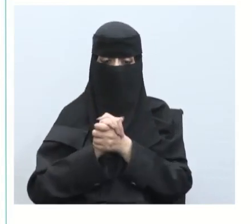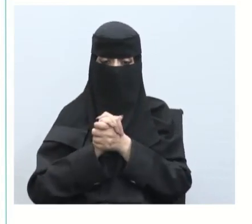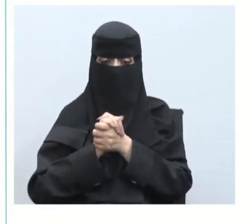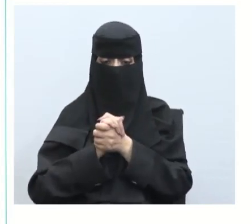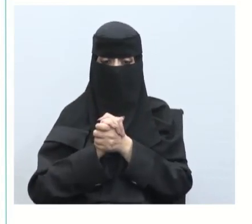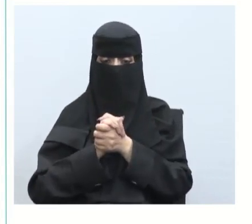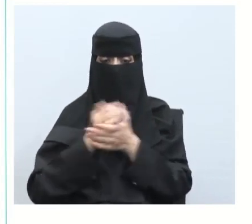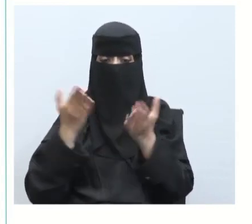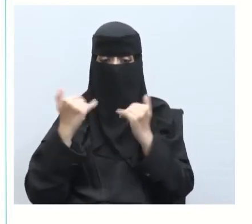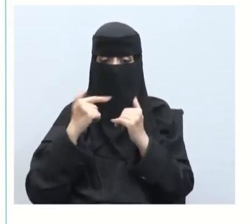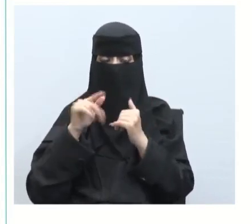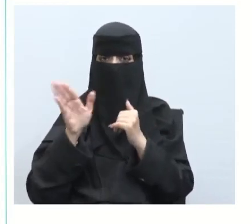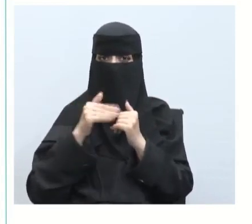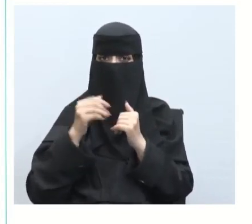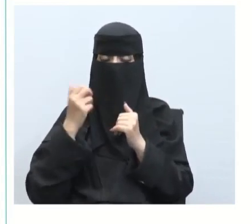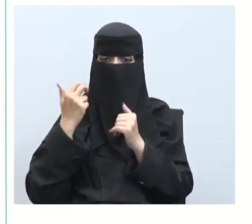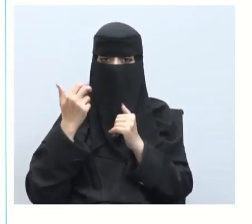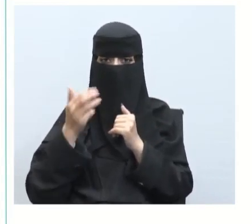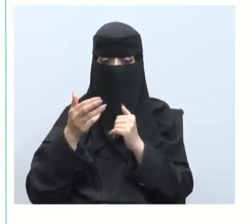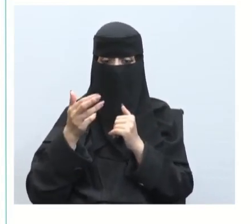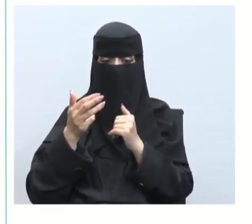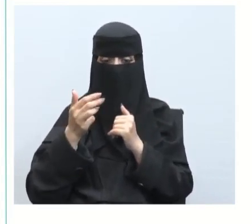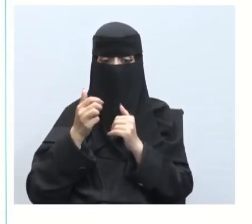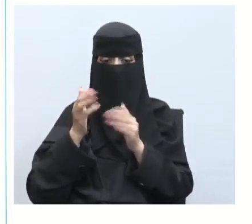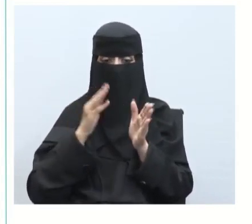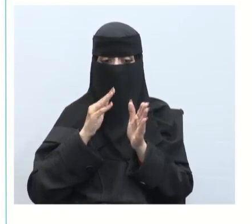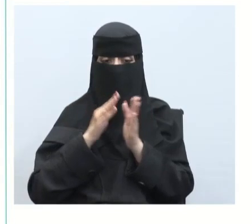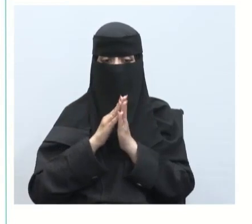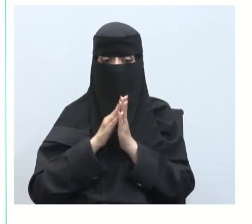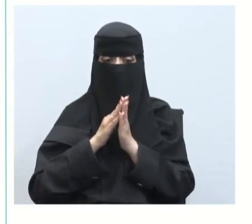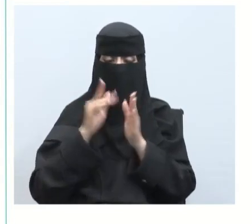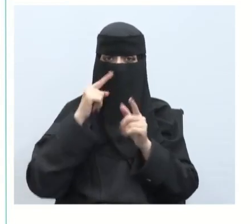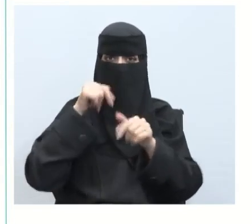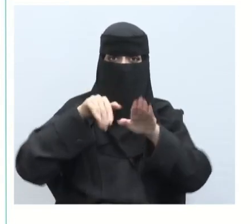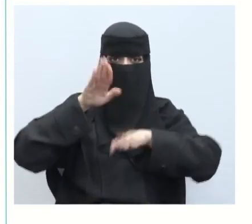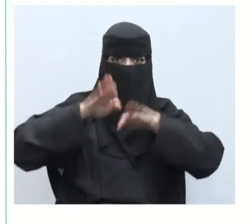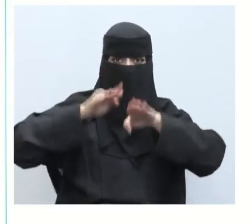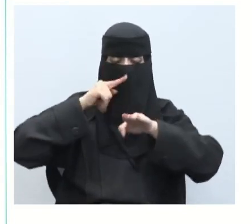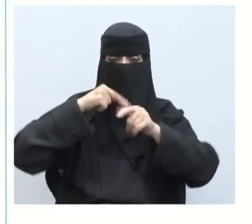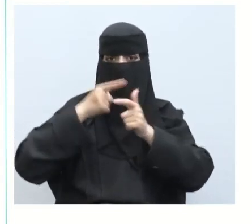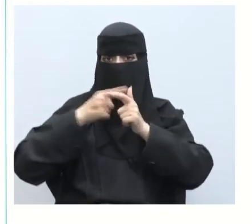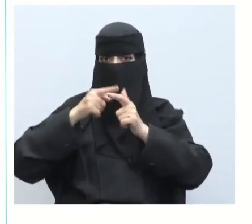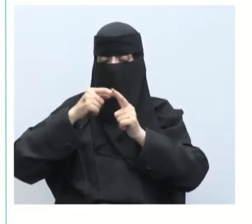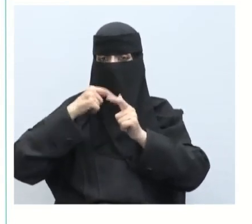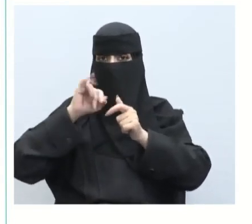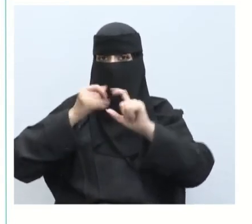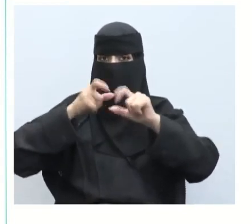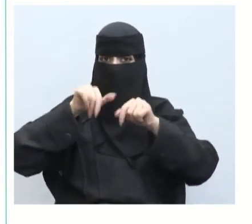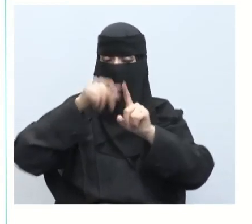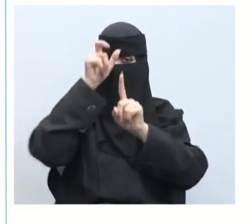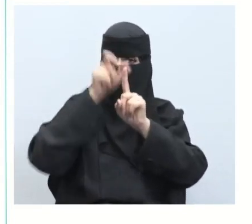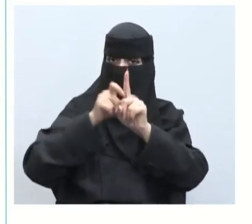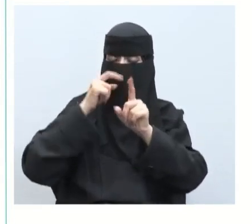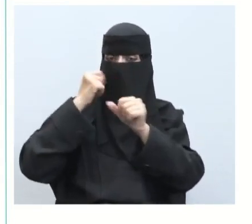ايضا اهتمام بالعمل على حساب الموظفين ايضا قد يكون ذلك مضر لابد ان نوازن ما بين مصلحه المنظمه والموظفين